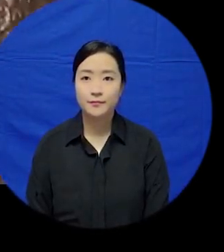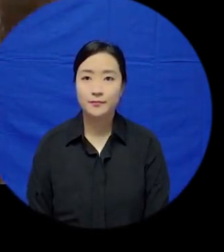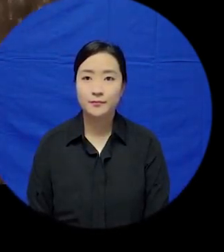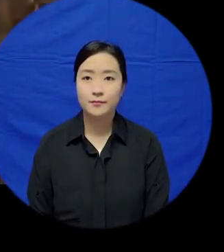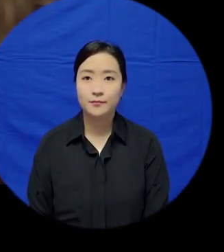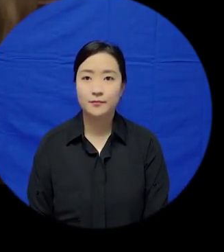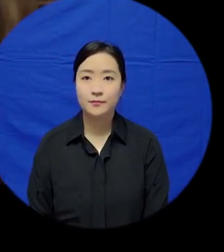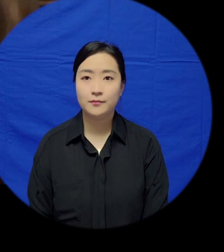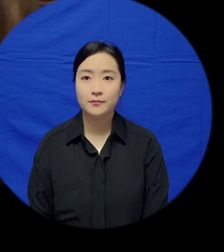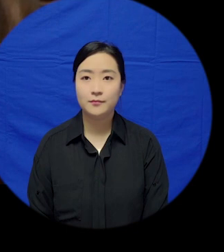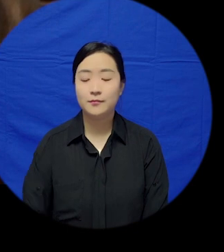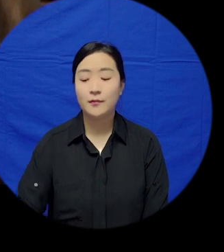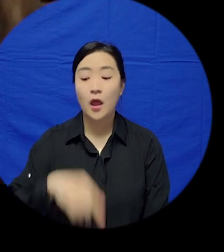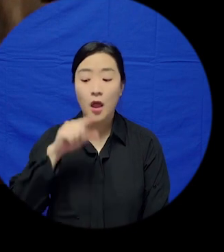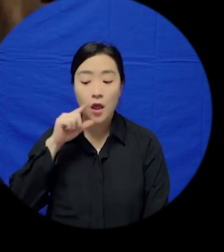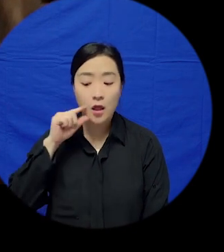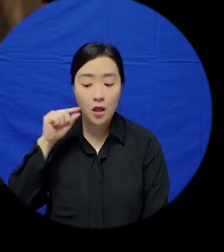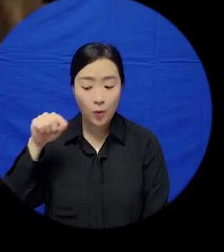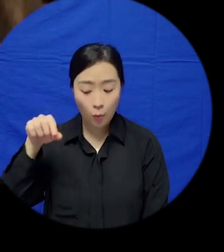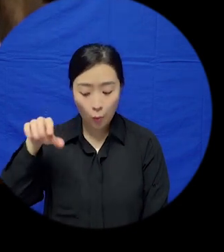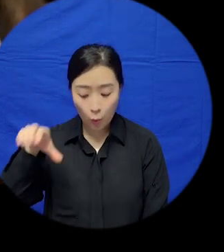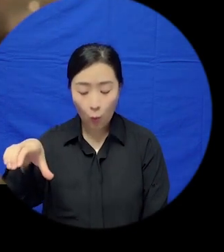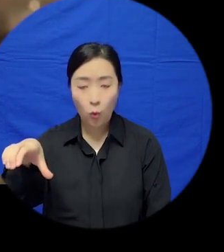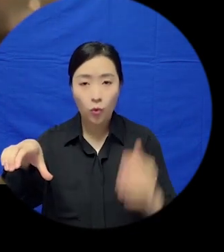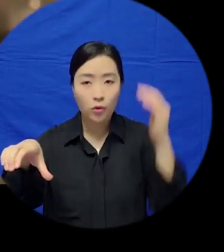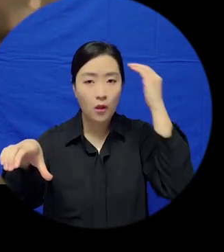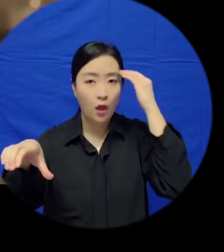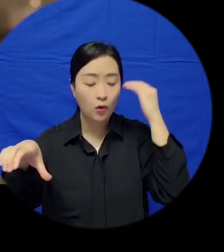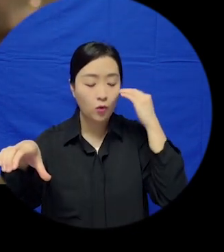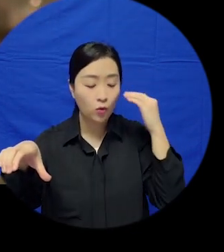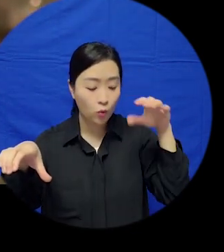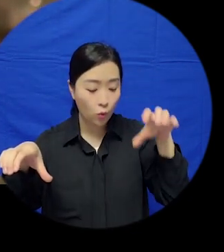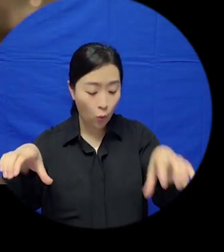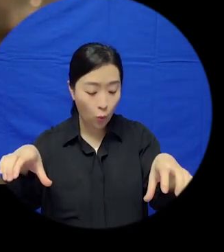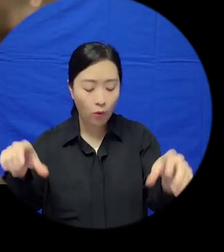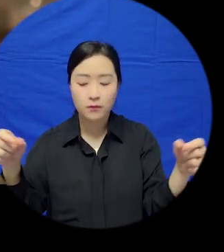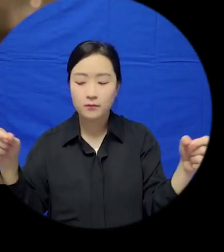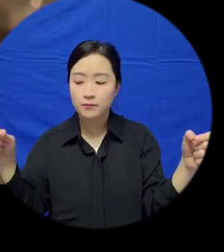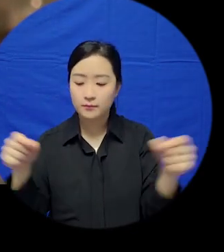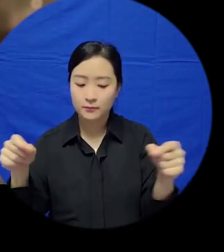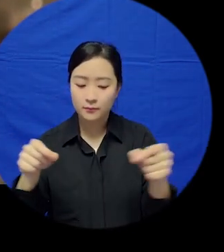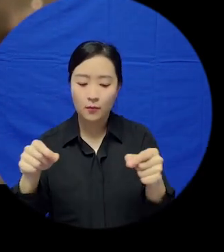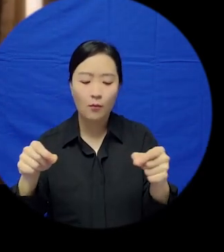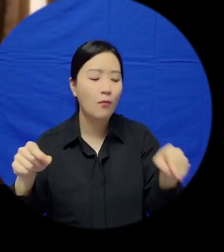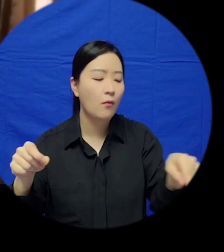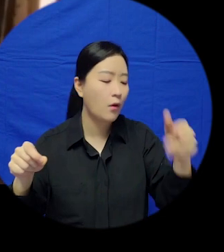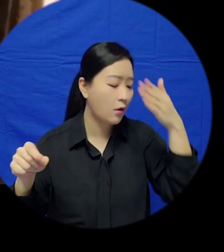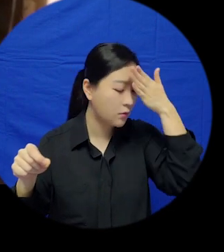배가 향하는 곳은 가깝지만 낯선 땅.